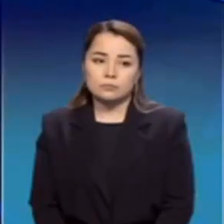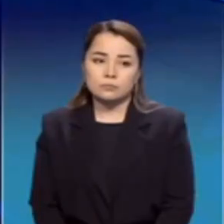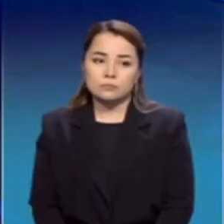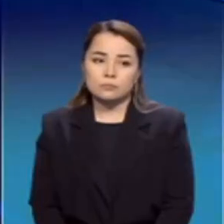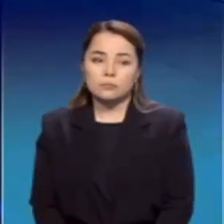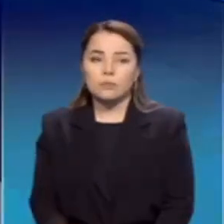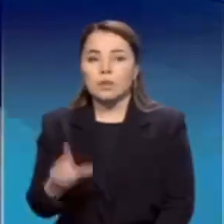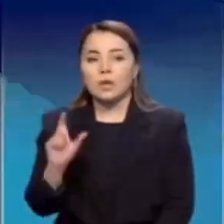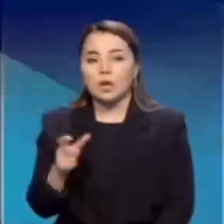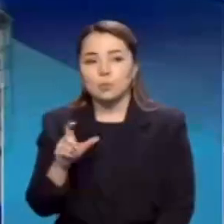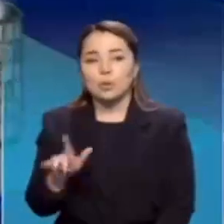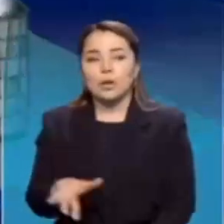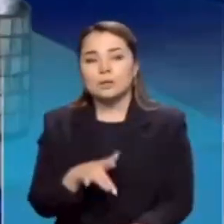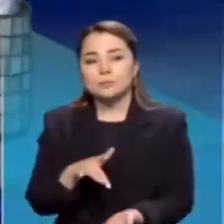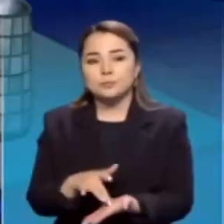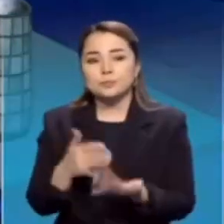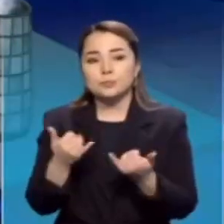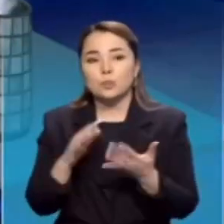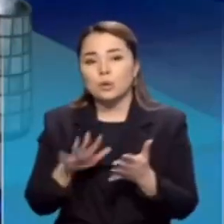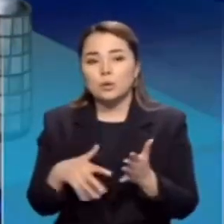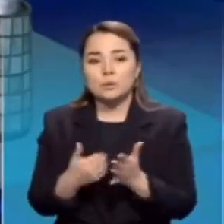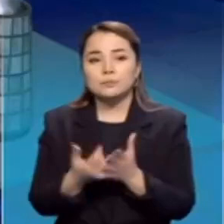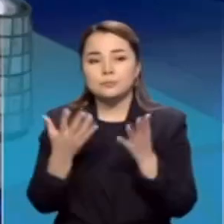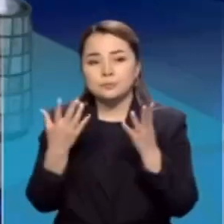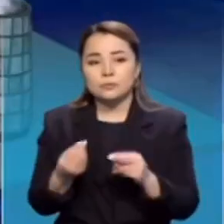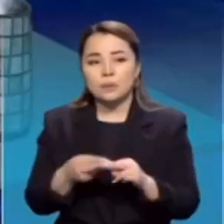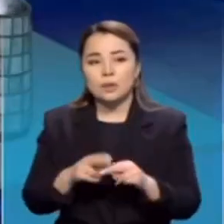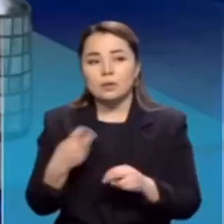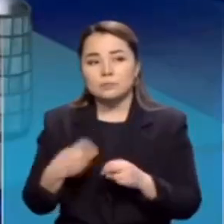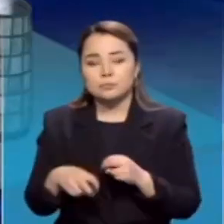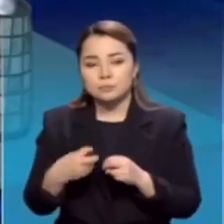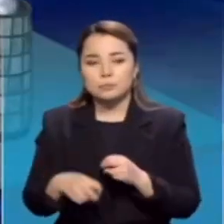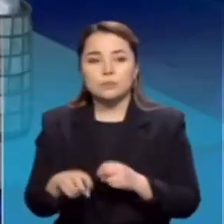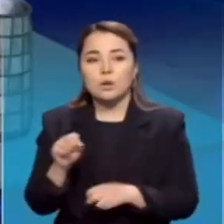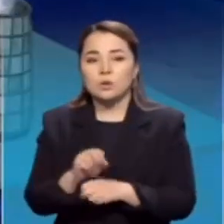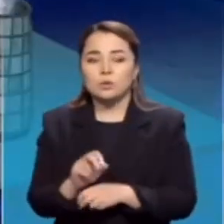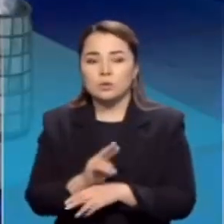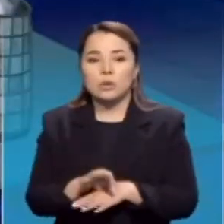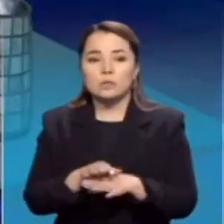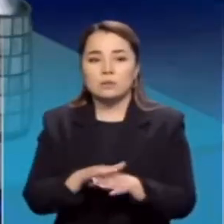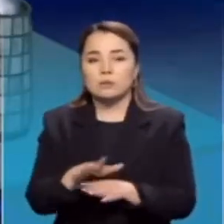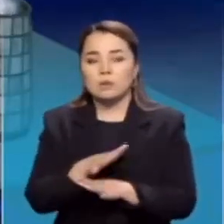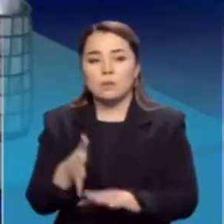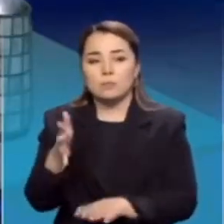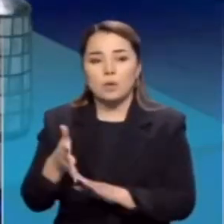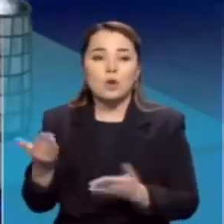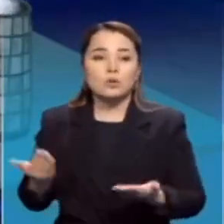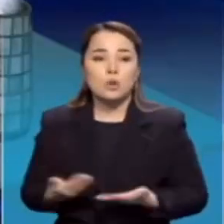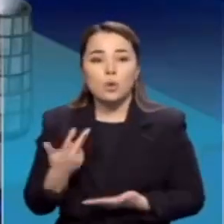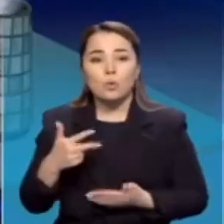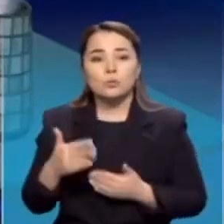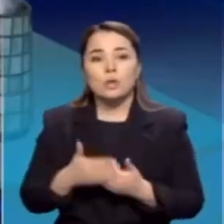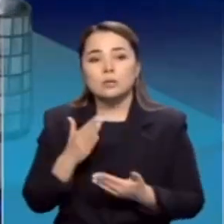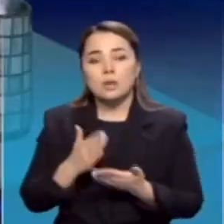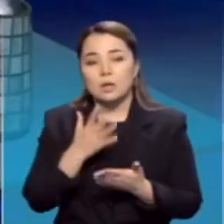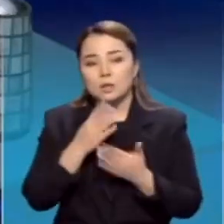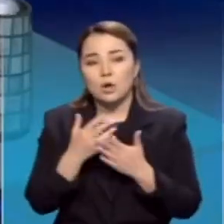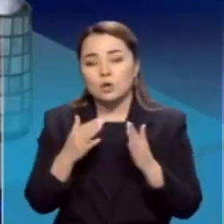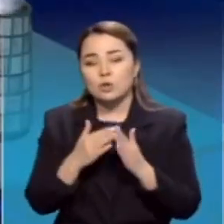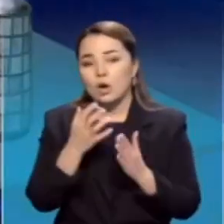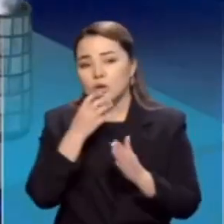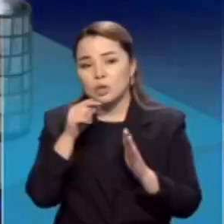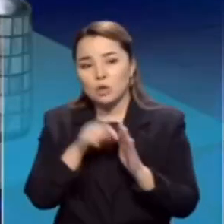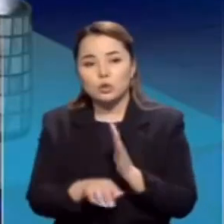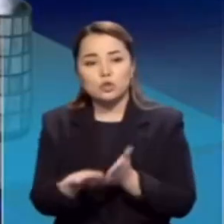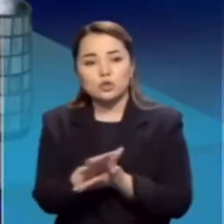Ал Екібастұз қаласында күні бүгінге дейін апаттың салдары жойылмады. Көп қабатты 30-ға тарта үйде жылу мардымсыз.